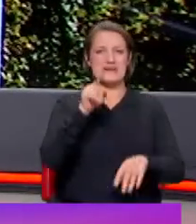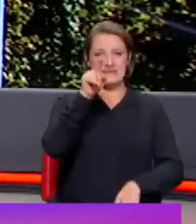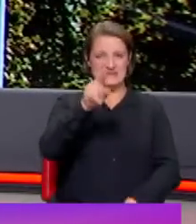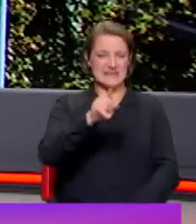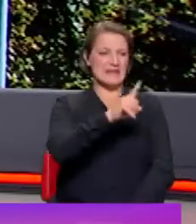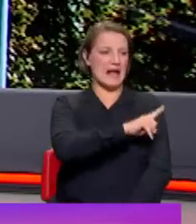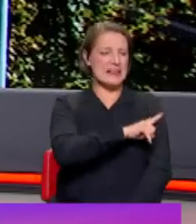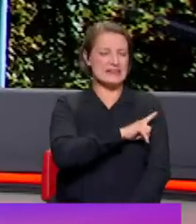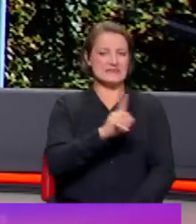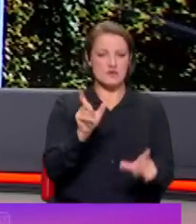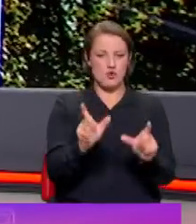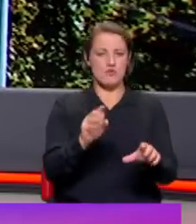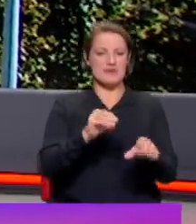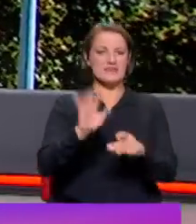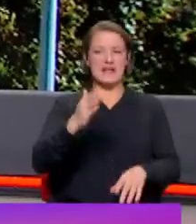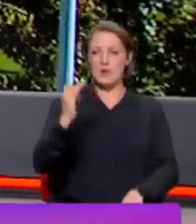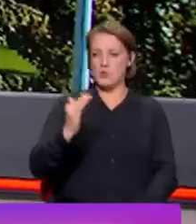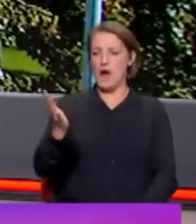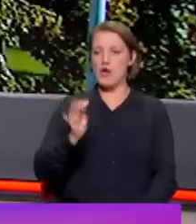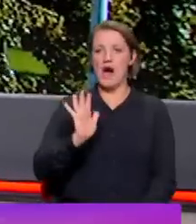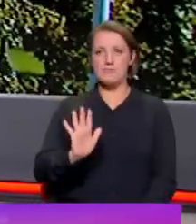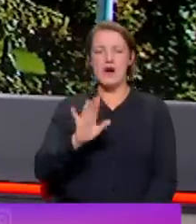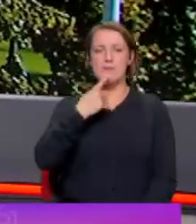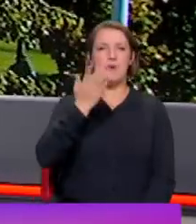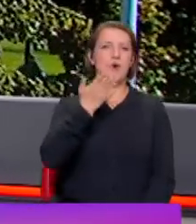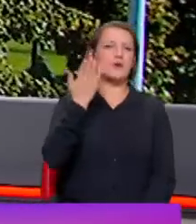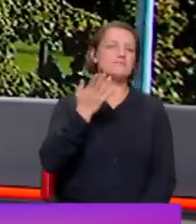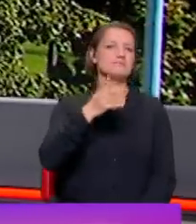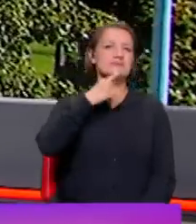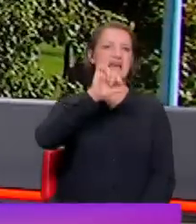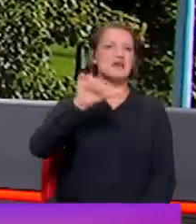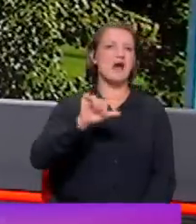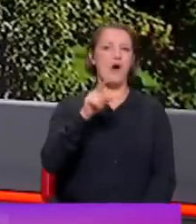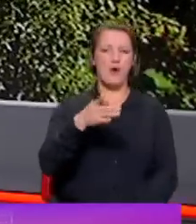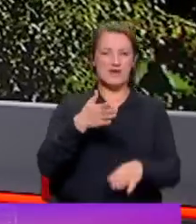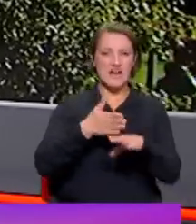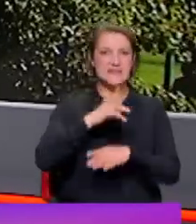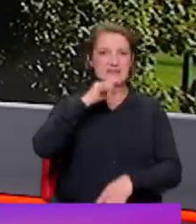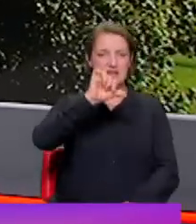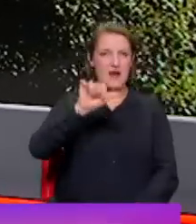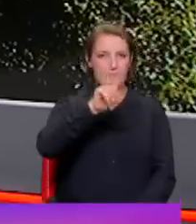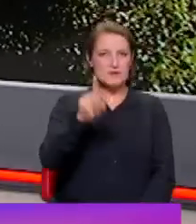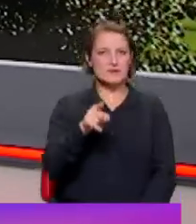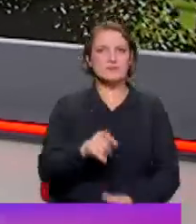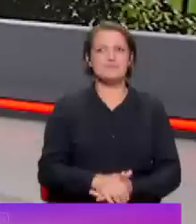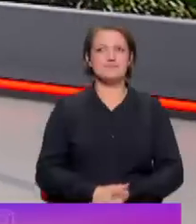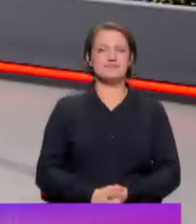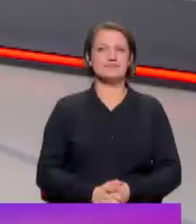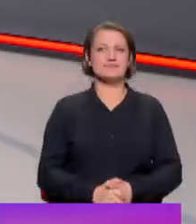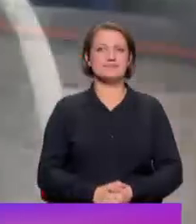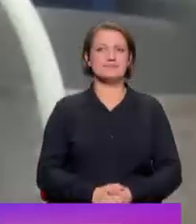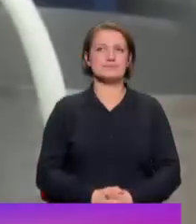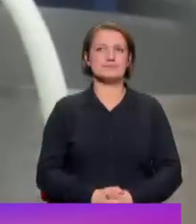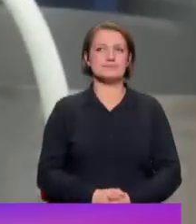standardını korumak için daha ucuzuna yöneli yorsunuz ama Örneğin zeytinyağı acaba o gerçekten Zeytinyağı mı